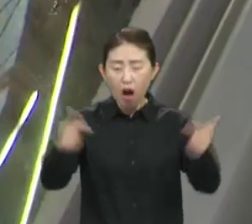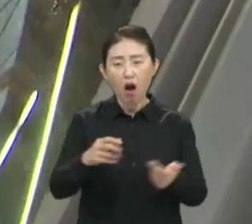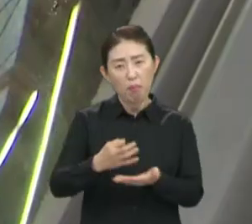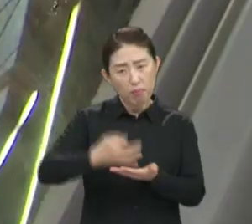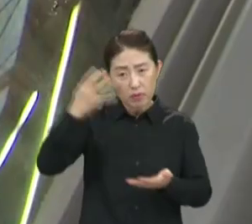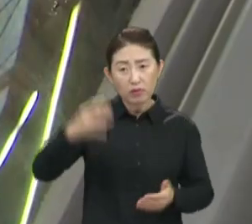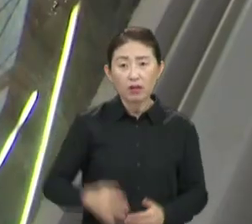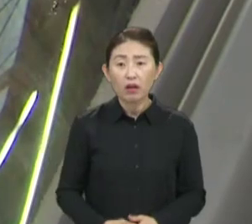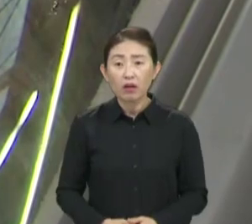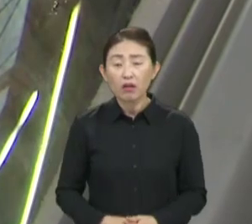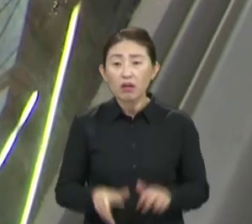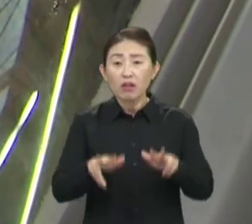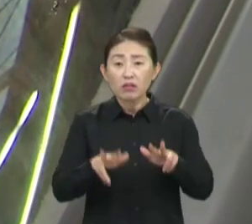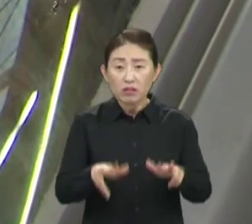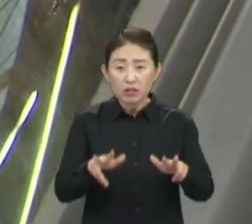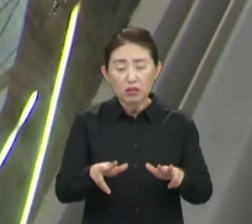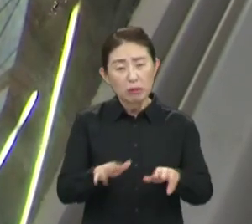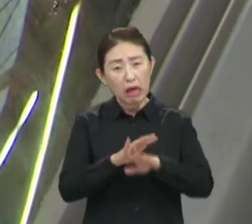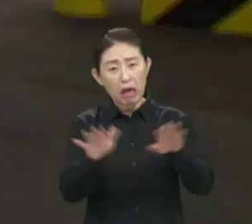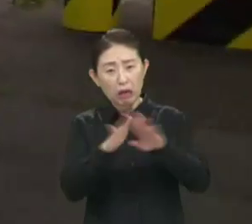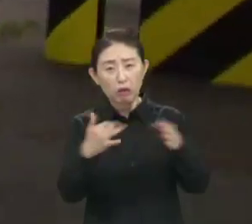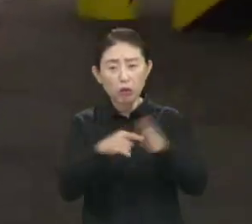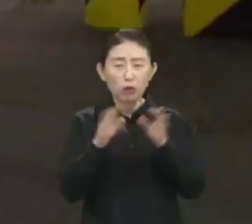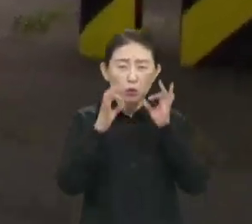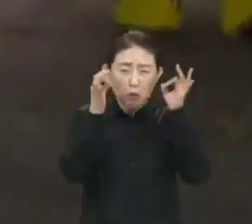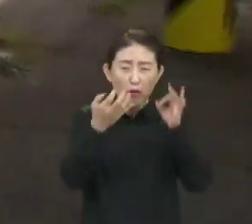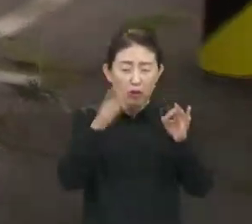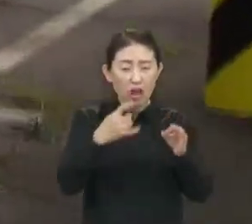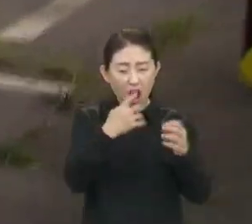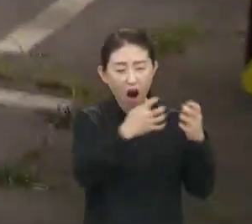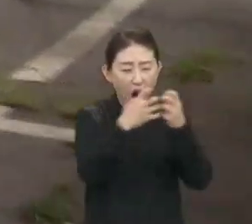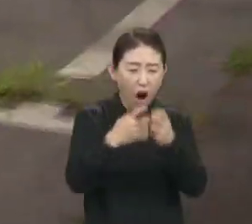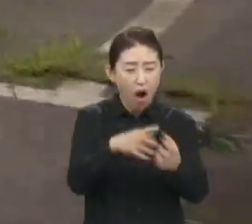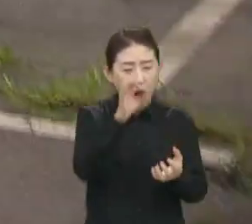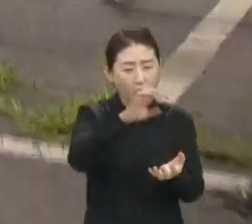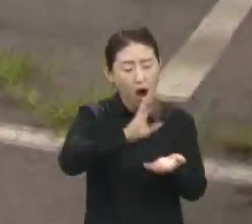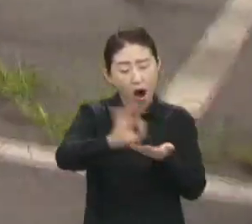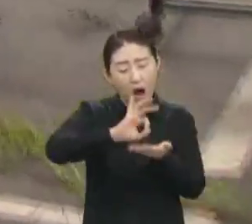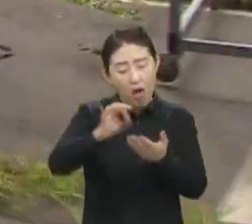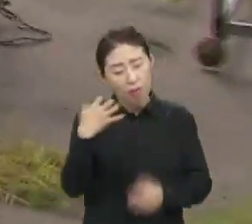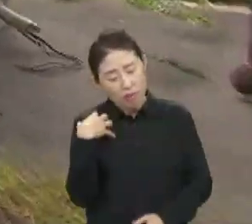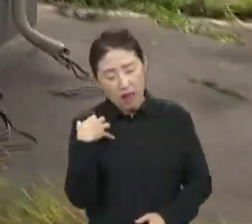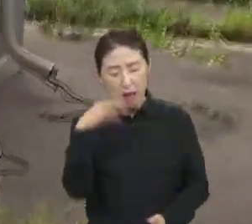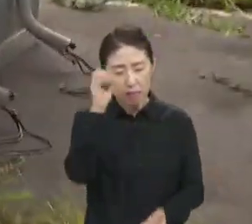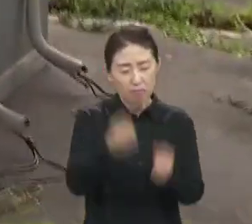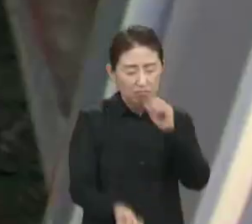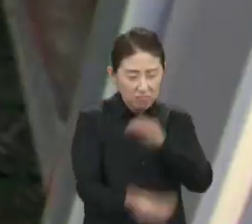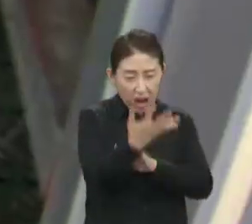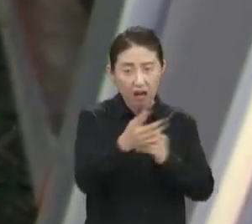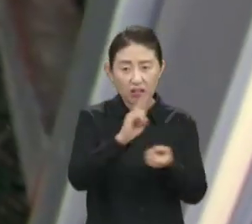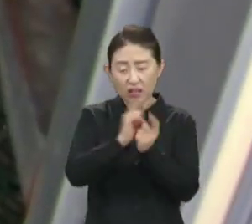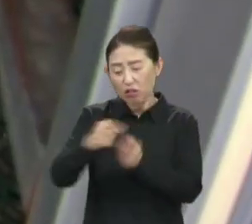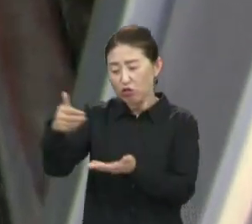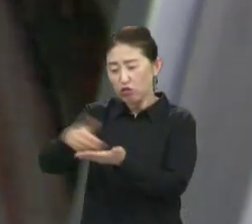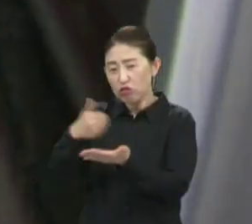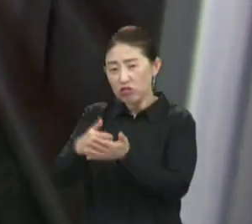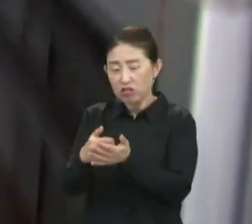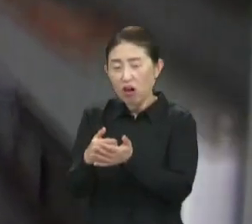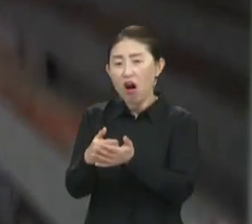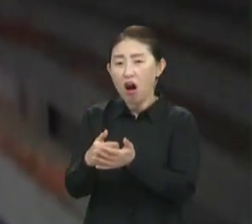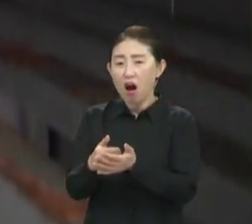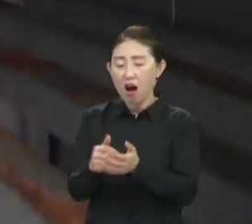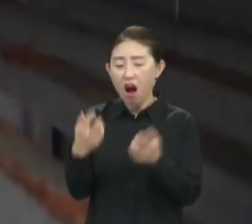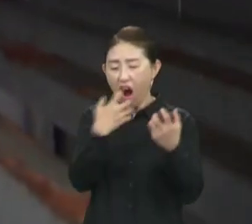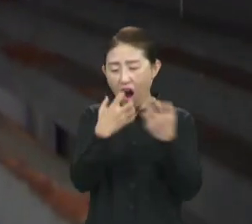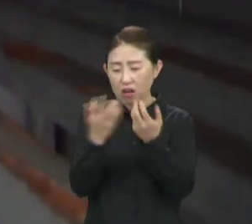판매를 최소화하는 등 대책 마련에 나섰지만 얼음값 부담을 견디다 못해 중고 냉동 컨테이너를 구입하는 상인들도